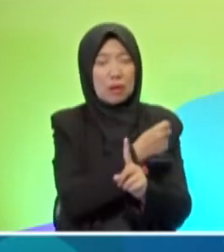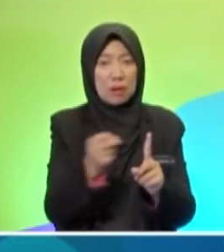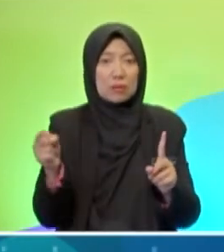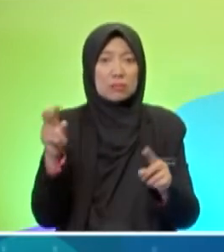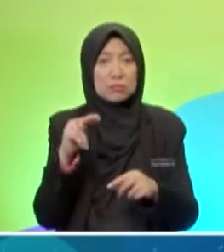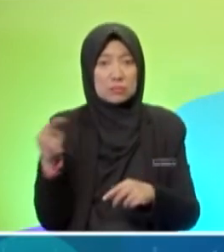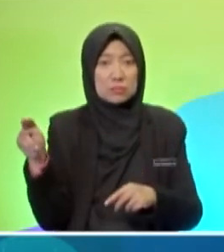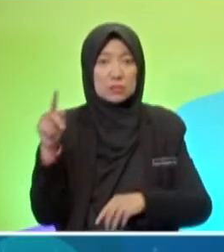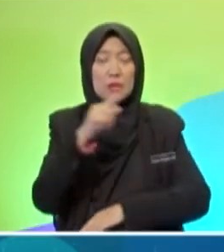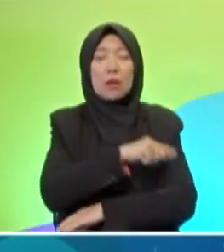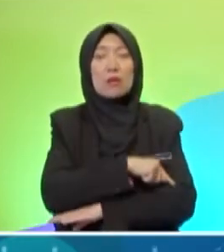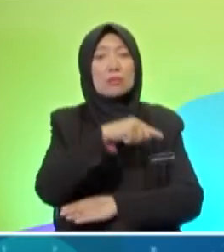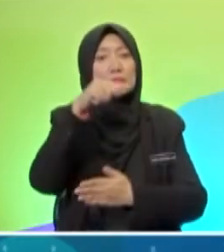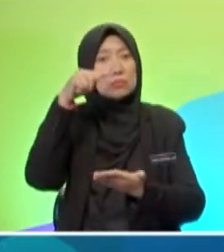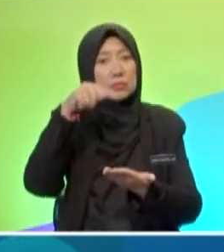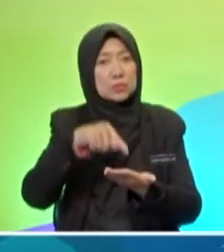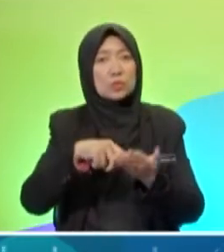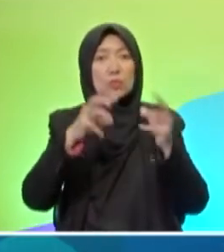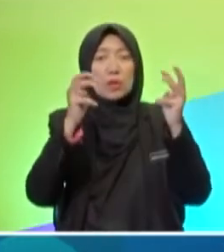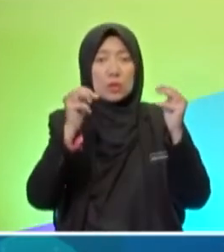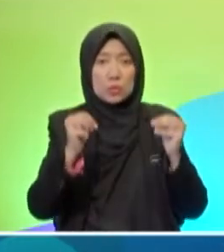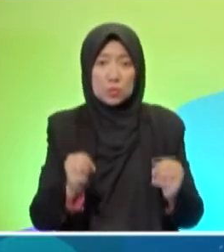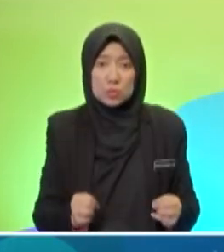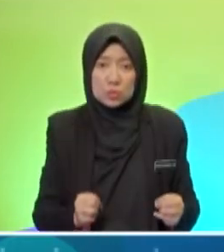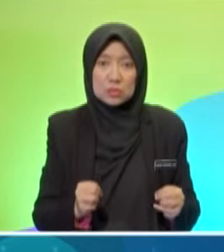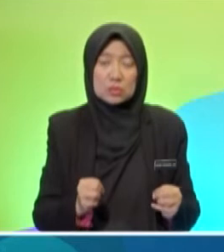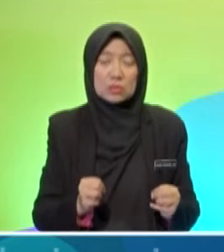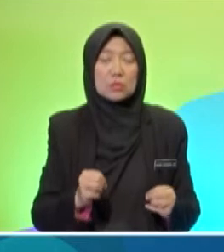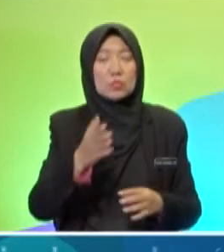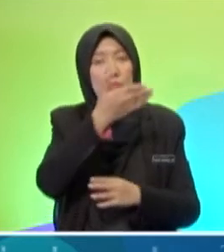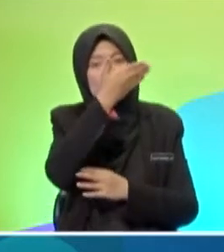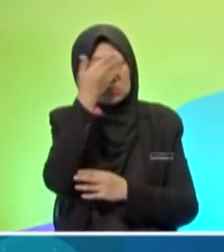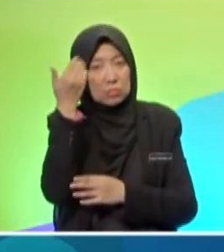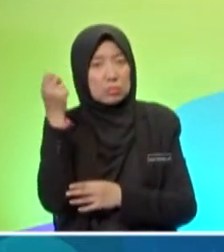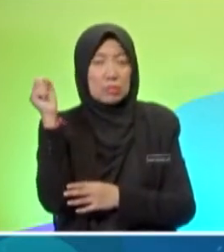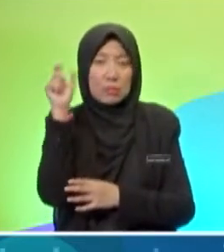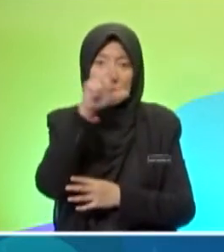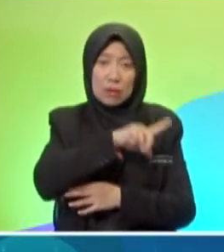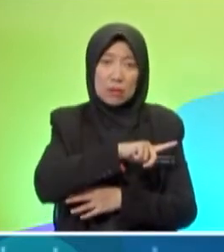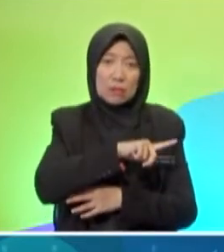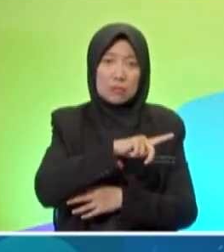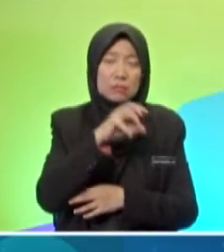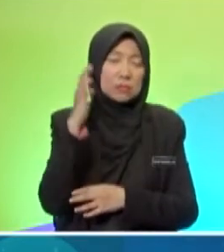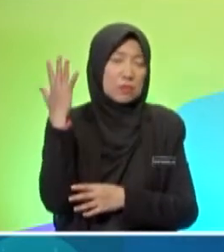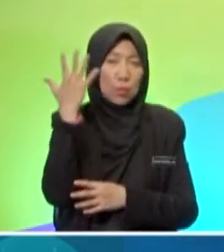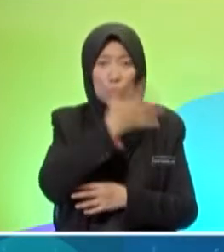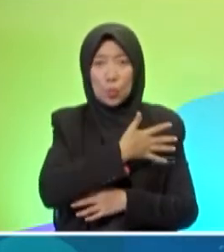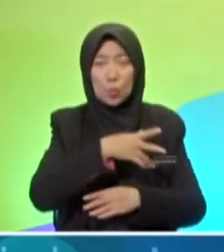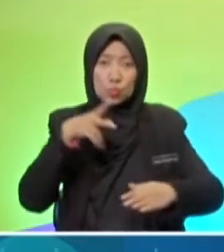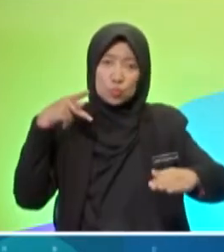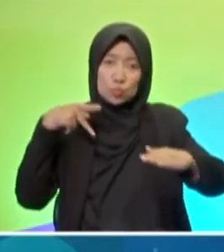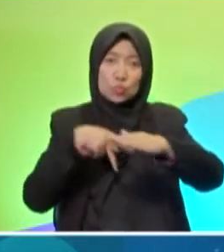Hai hari ini manusia semakin apa Don Lego sanggup membunuh